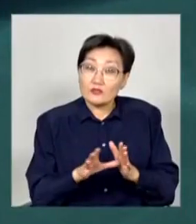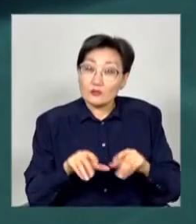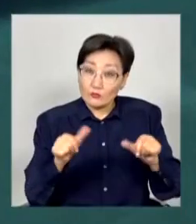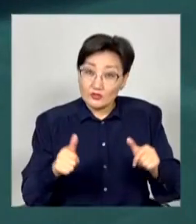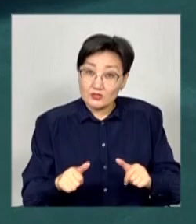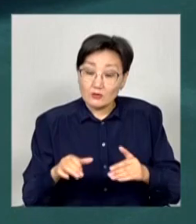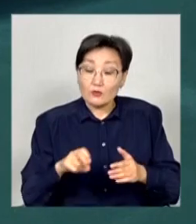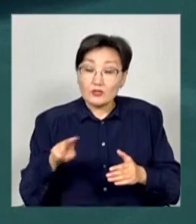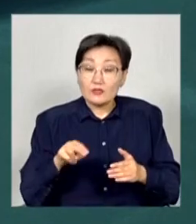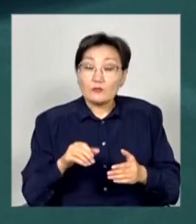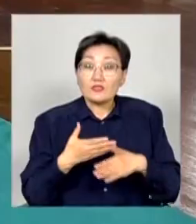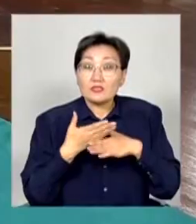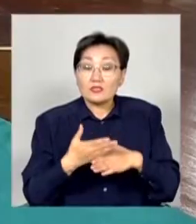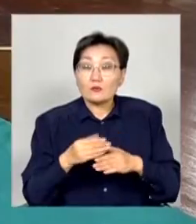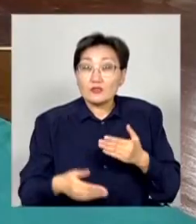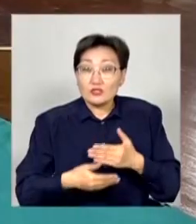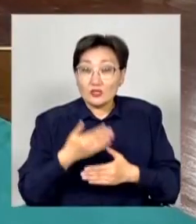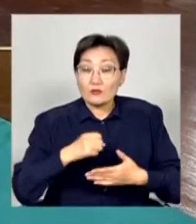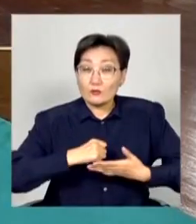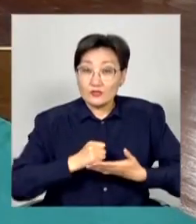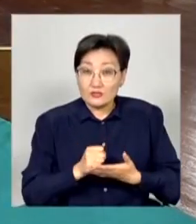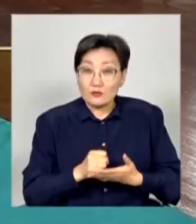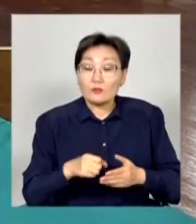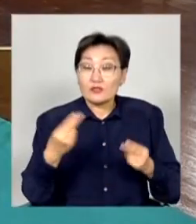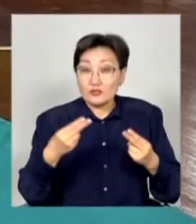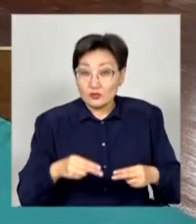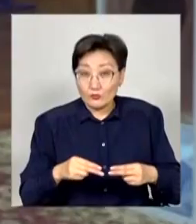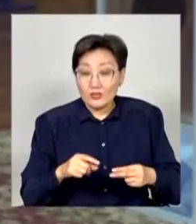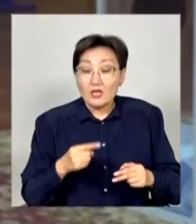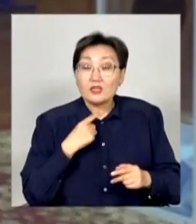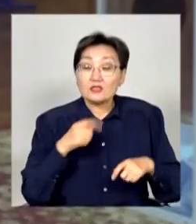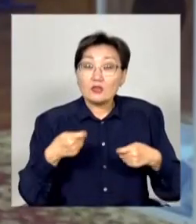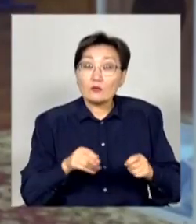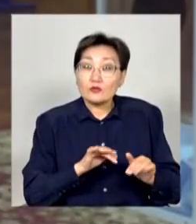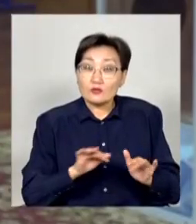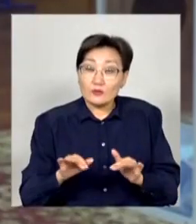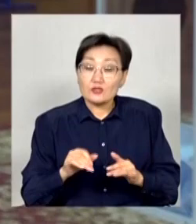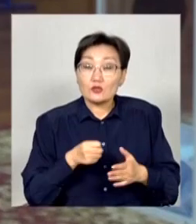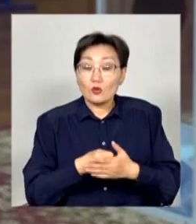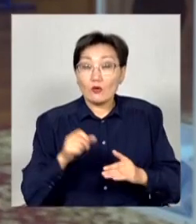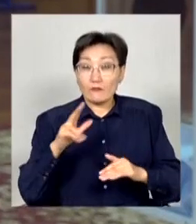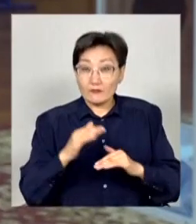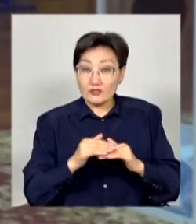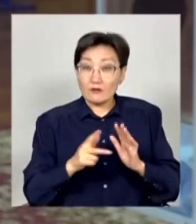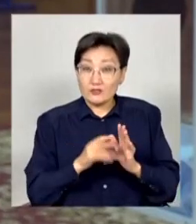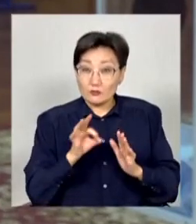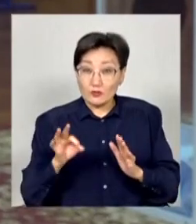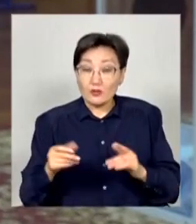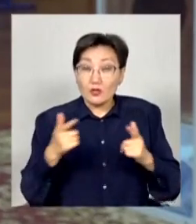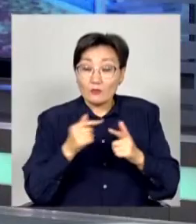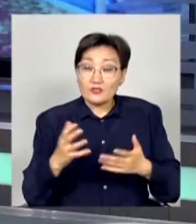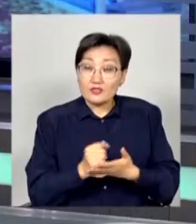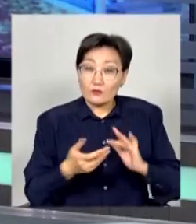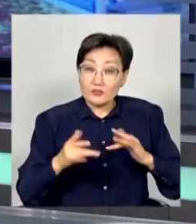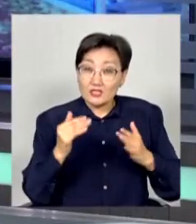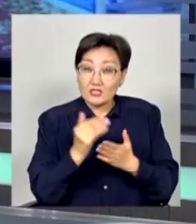версию, секретарь помогает распечатать подтверждающую справку. Напомню, голосование продлится до 8 вечера. Всю информацию можно получить на